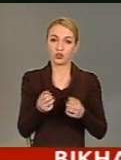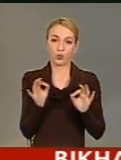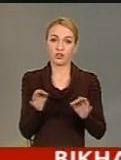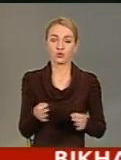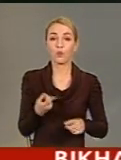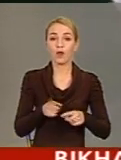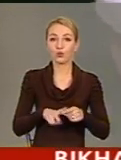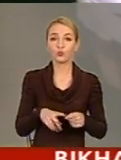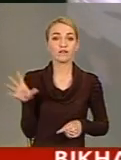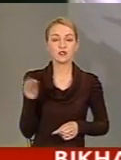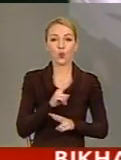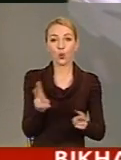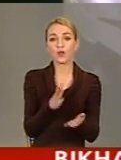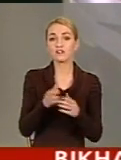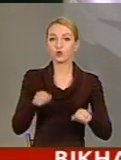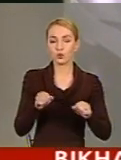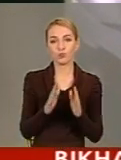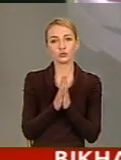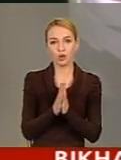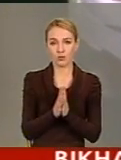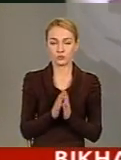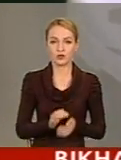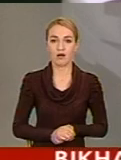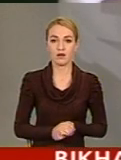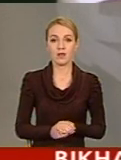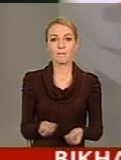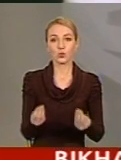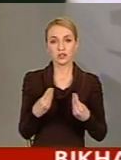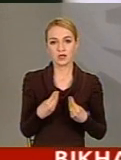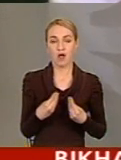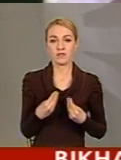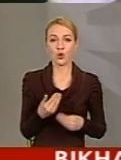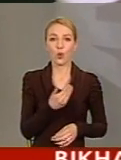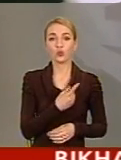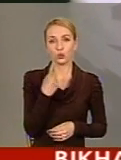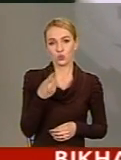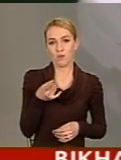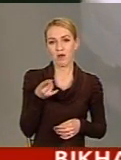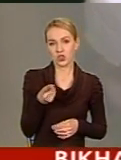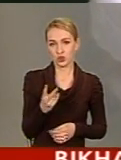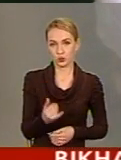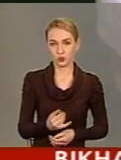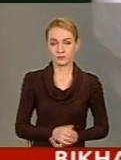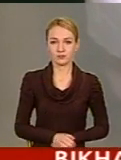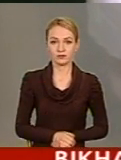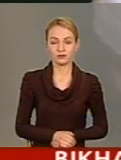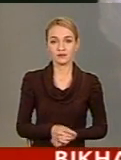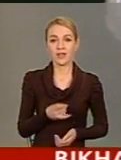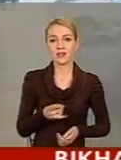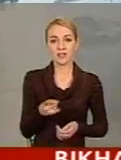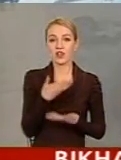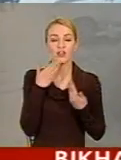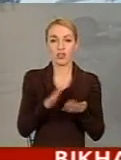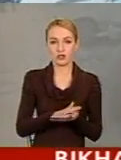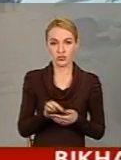поэтому все У кого есть возможность пожалуйста предоставьте хоть одну машинку ездить тепер не